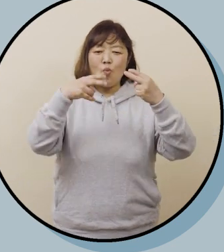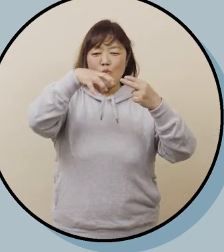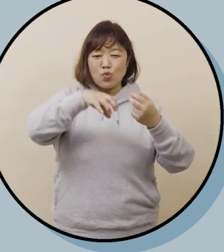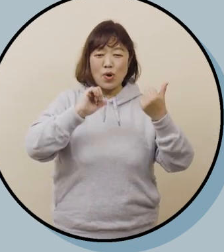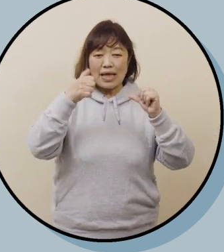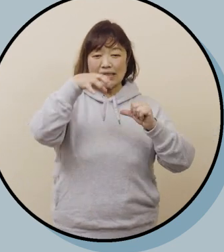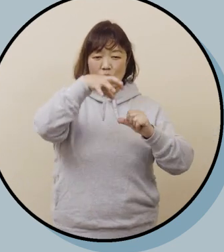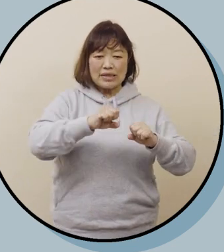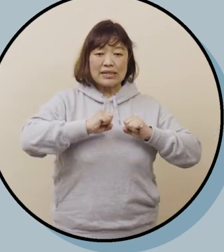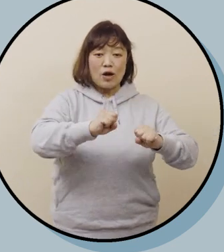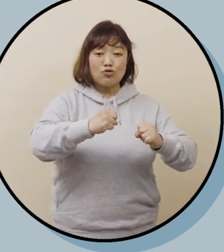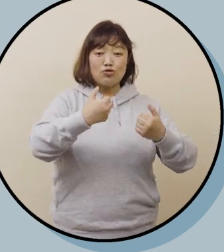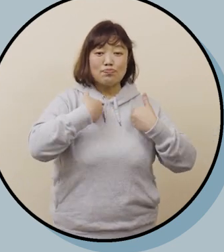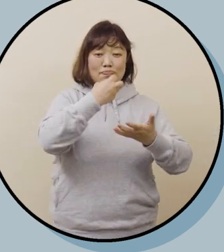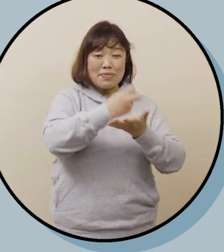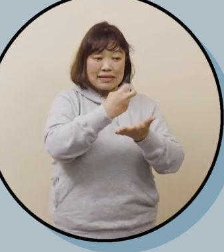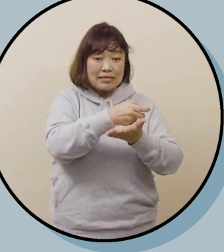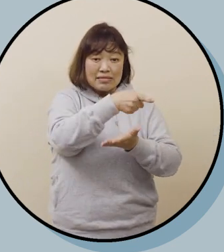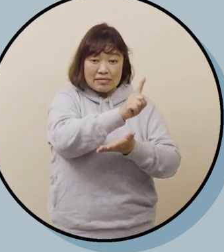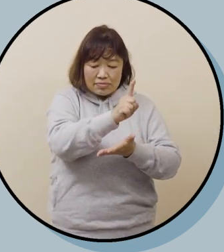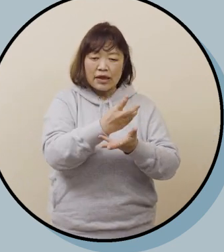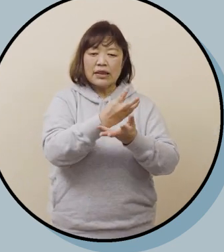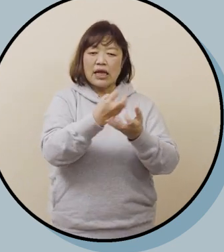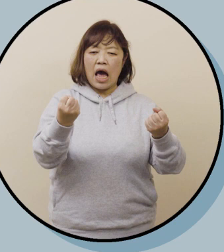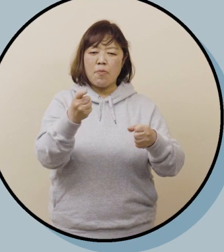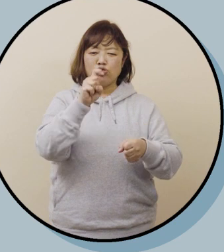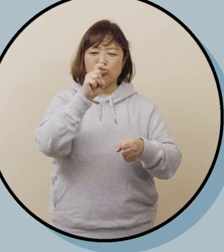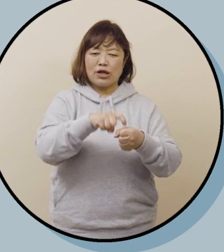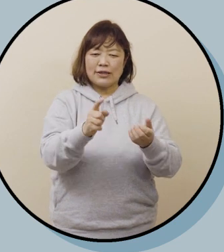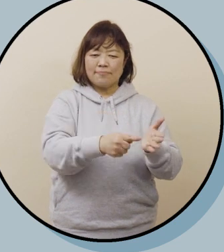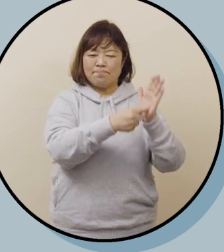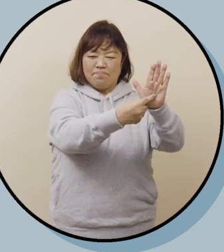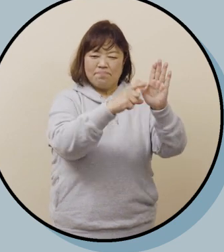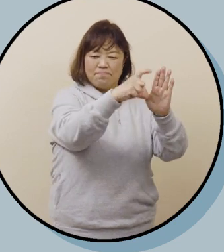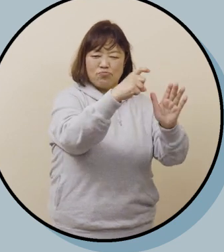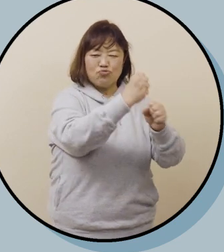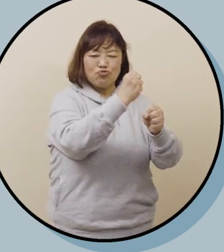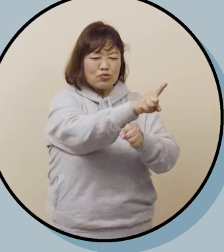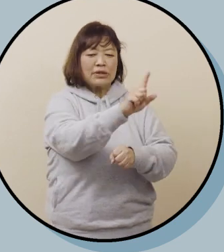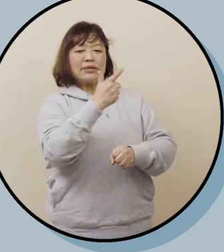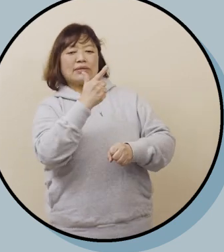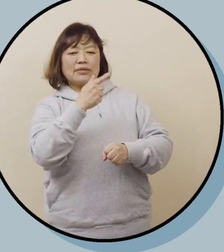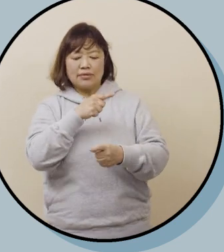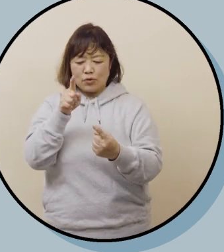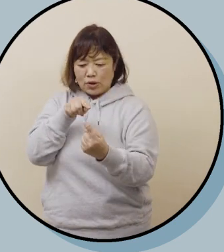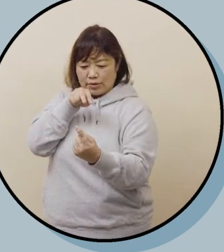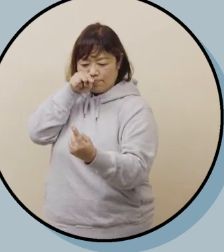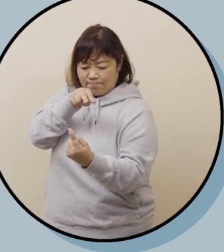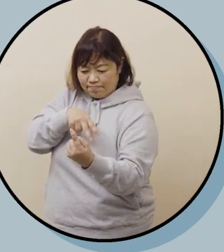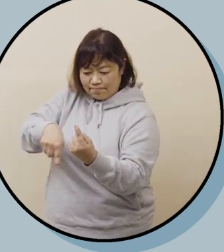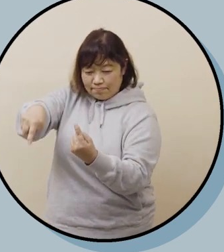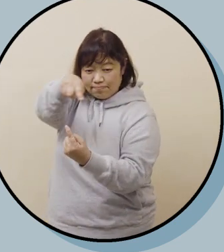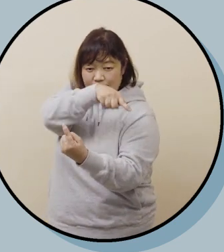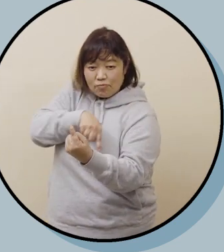公共劇場とかがやるべきことってのも目的なものをガンと作るというよりはこういう視点の